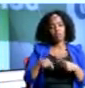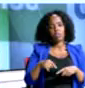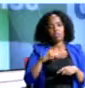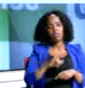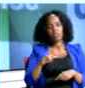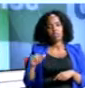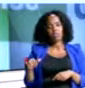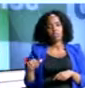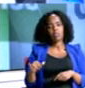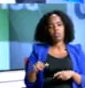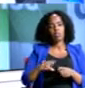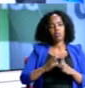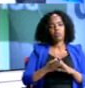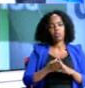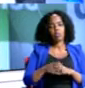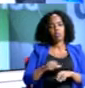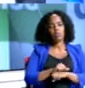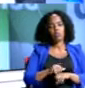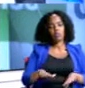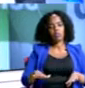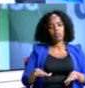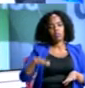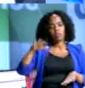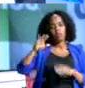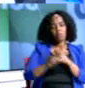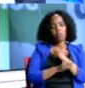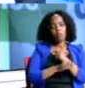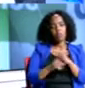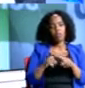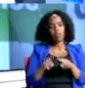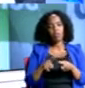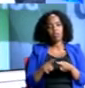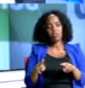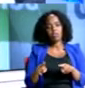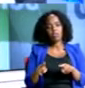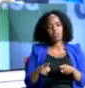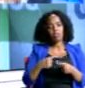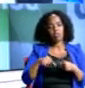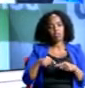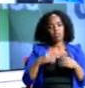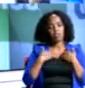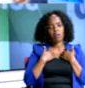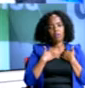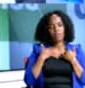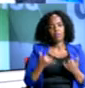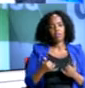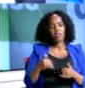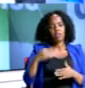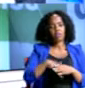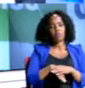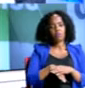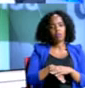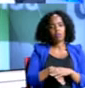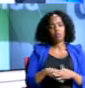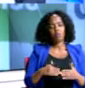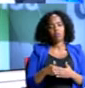akesmes gejjimni leferras namoni biye gera gera ra gera biyikenya tigelen jira kara gelum safi